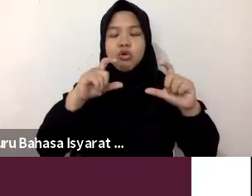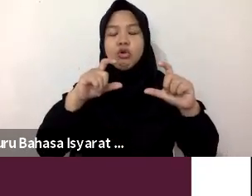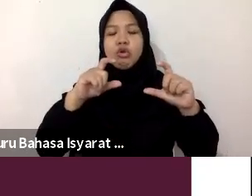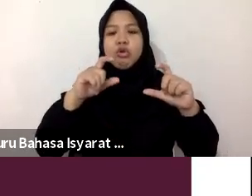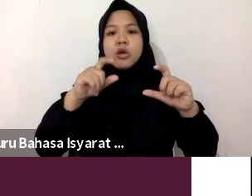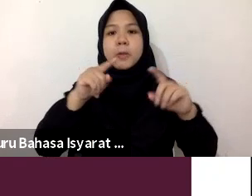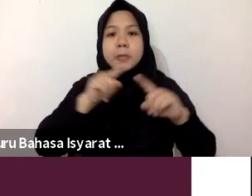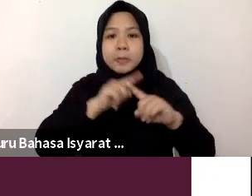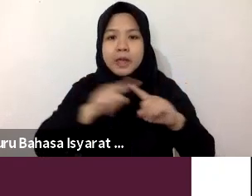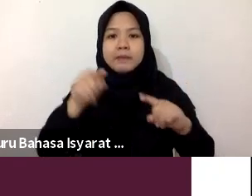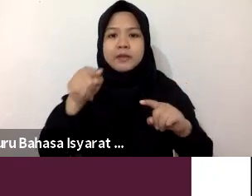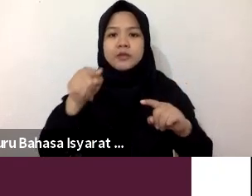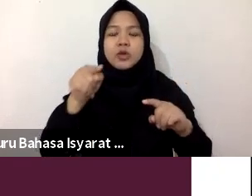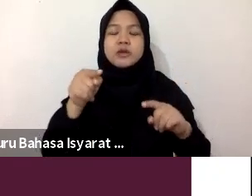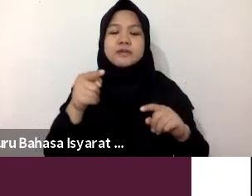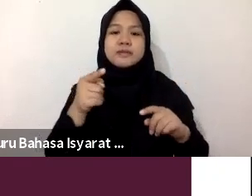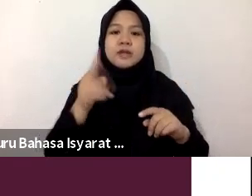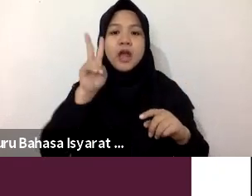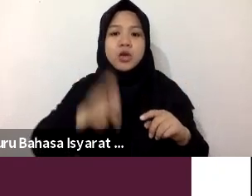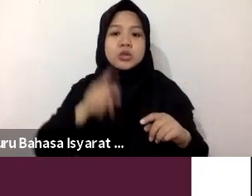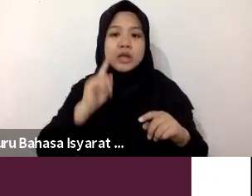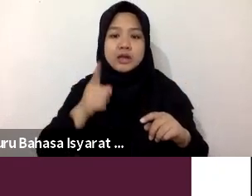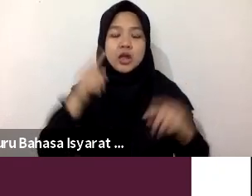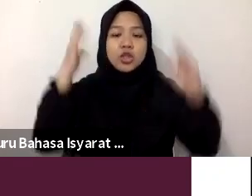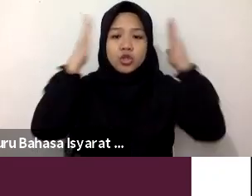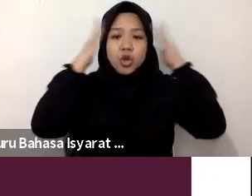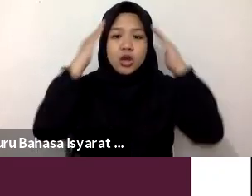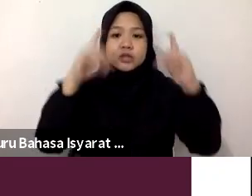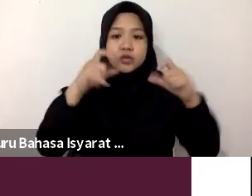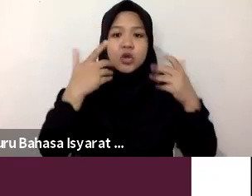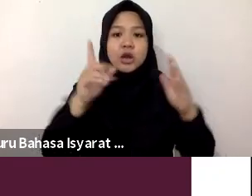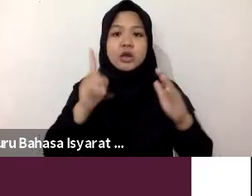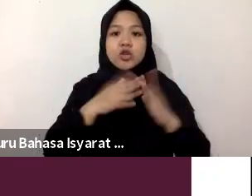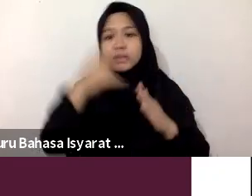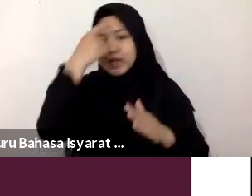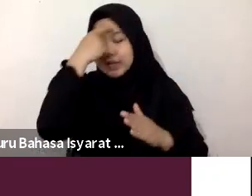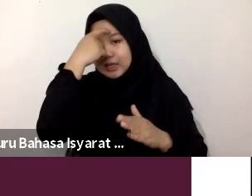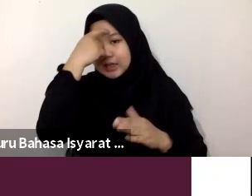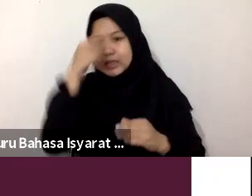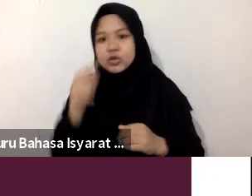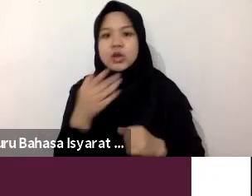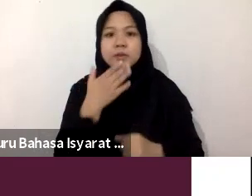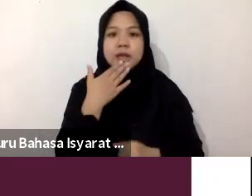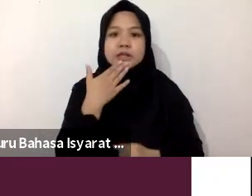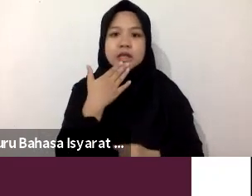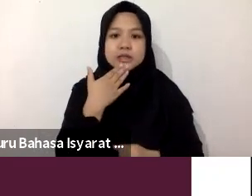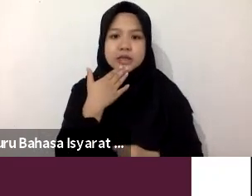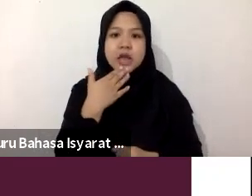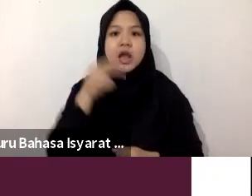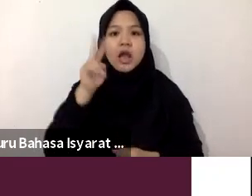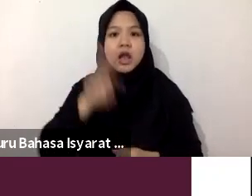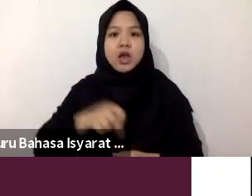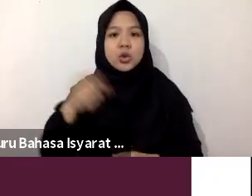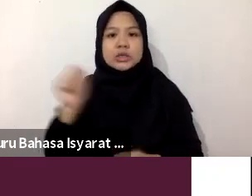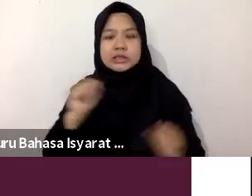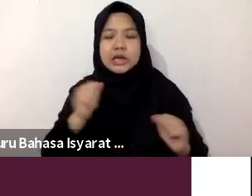itu ada torak foto, karena salah satunya harus ada torak foto, biasanya sudah di rumah sakit sih Bu. Kalau sudah di rumah sakit, biasanya memang harus segera di